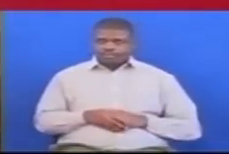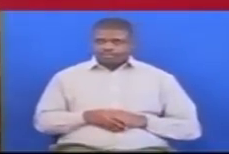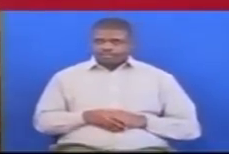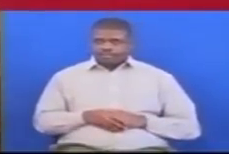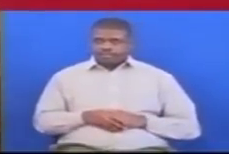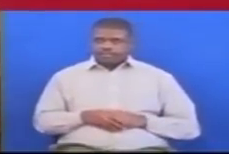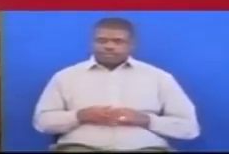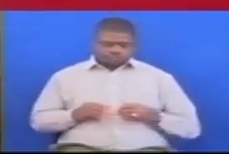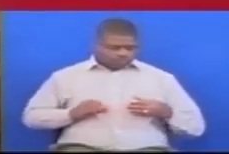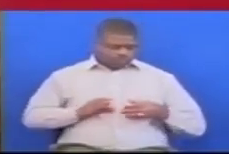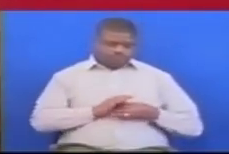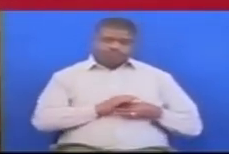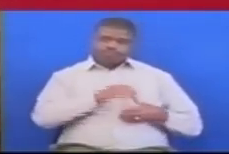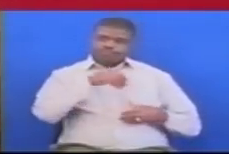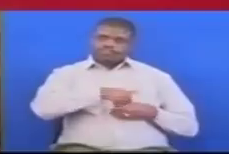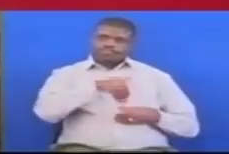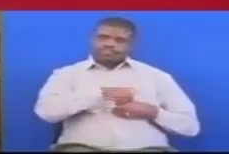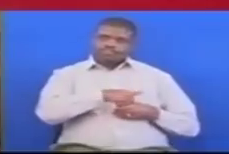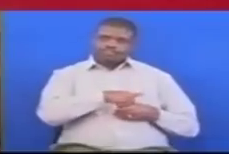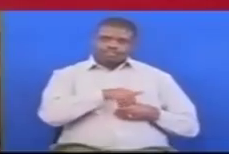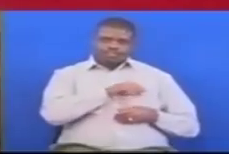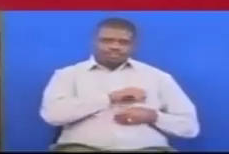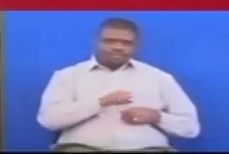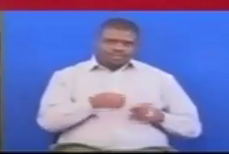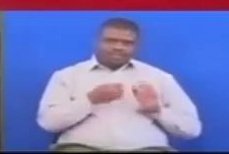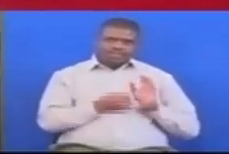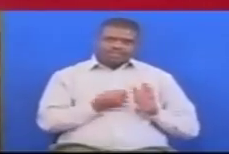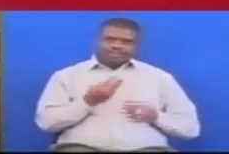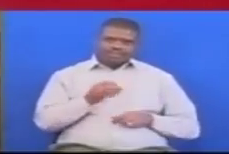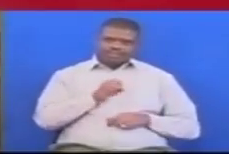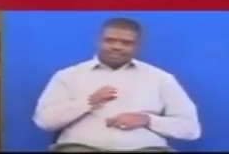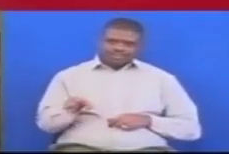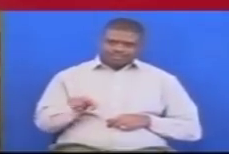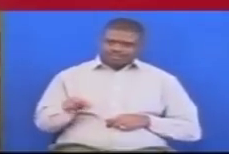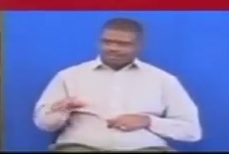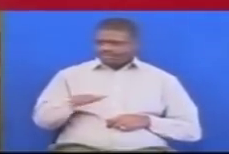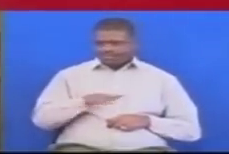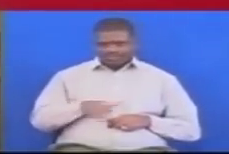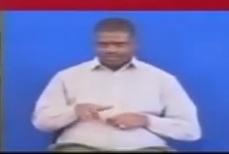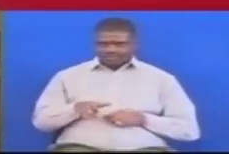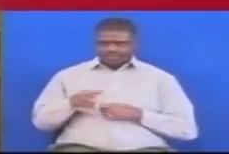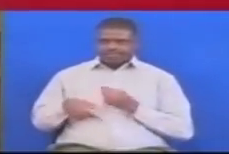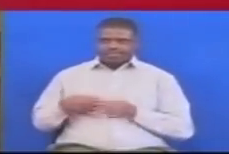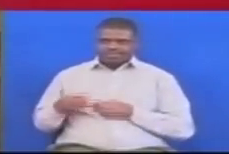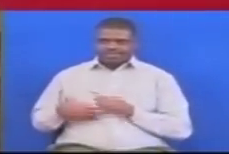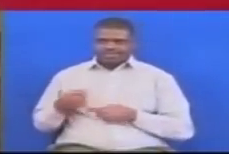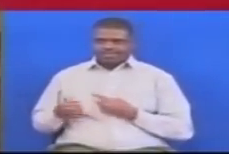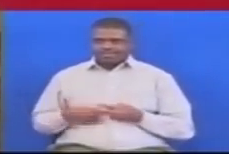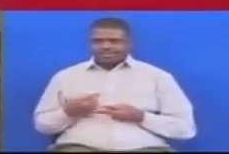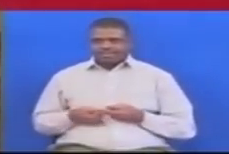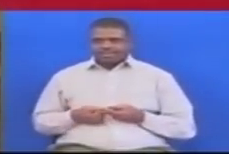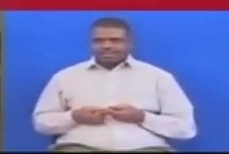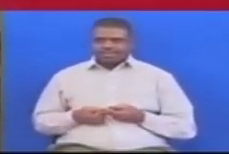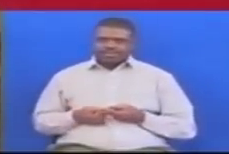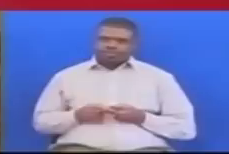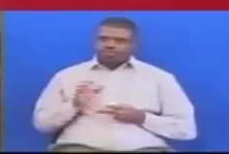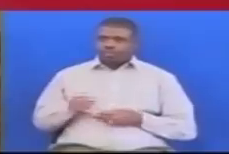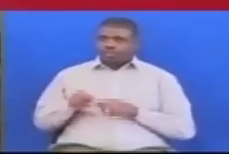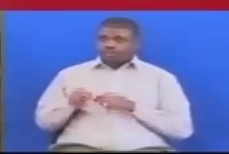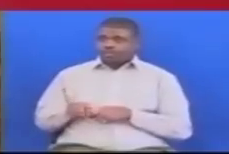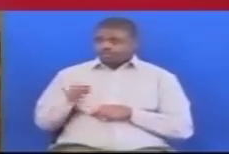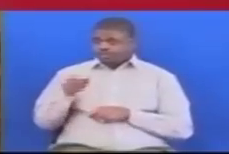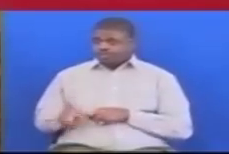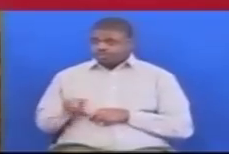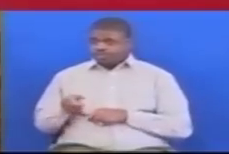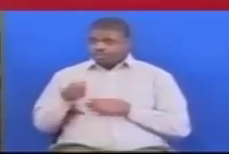na kuunganisha wateja 64,000 katika maeneo yote ya mradi. Hadi mwezi Aprili mwaka huu, mkandarasi wa